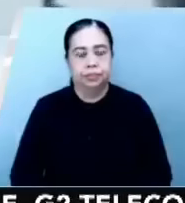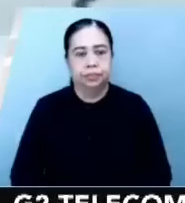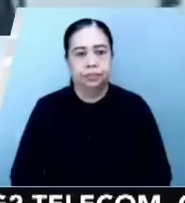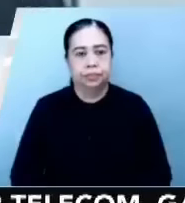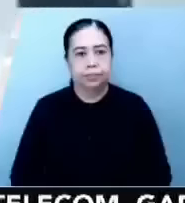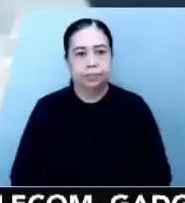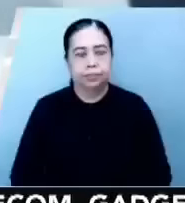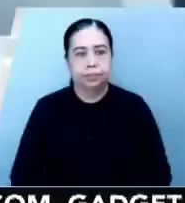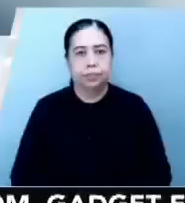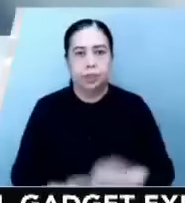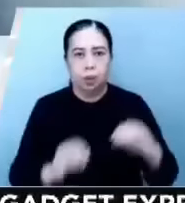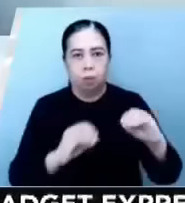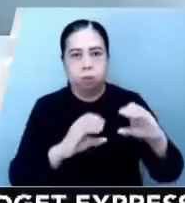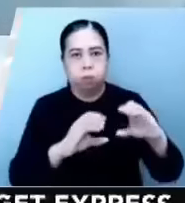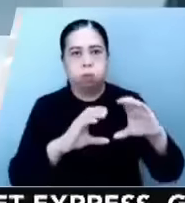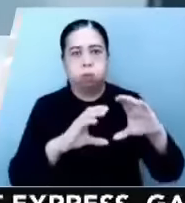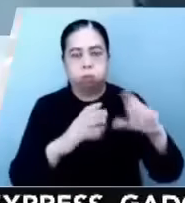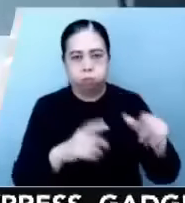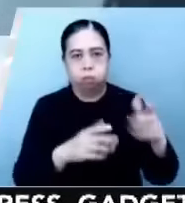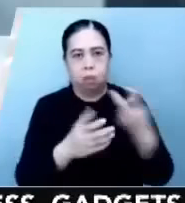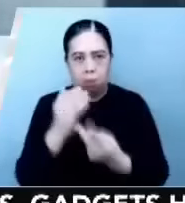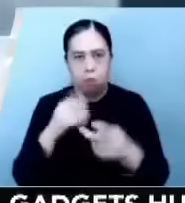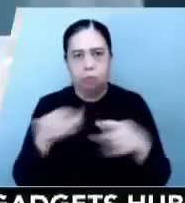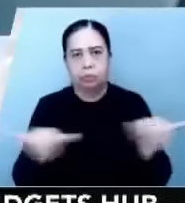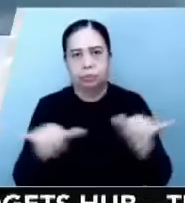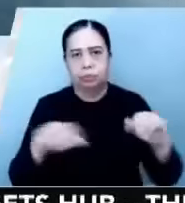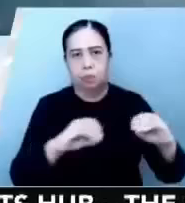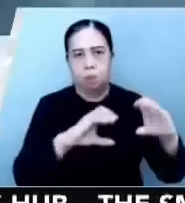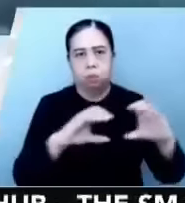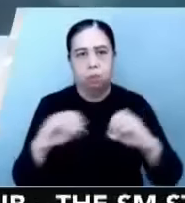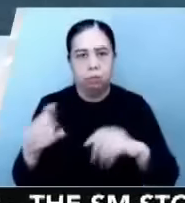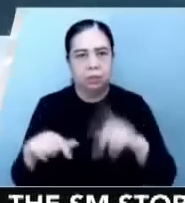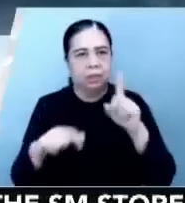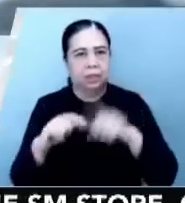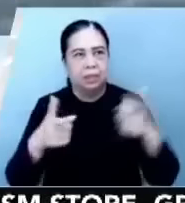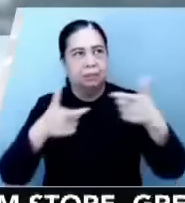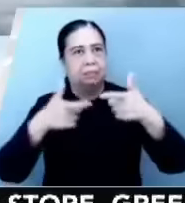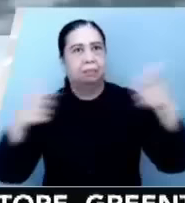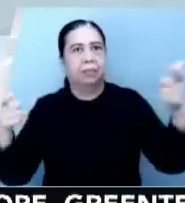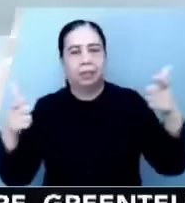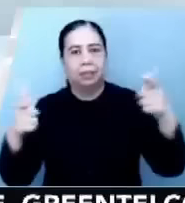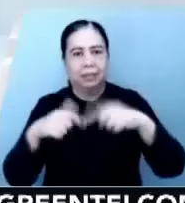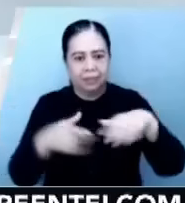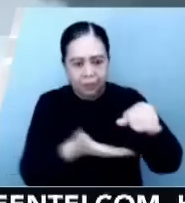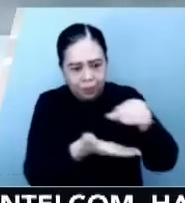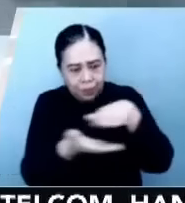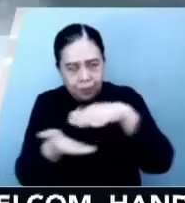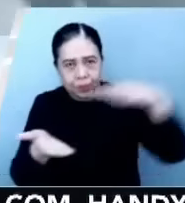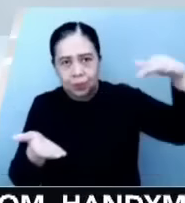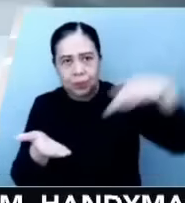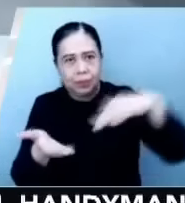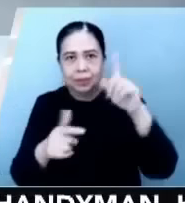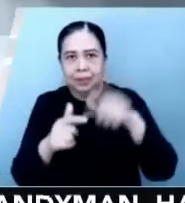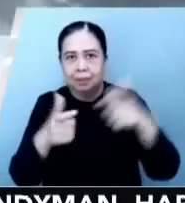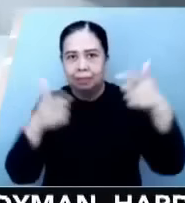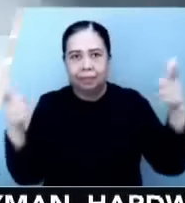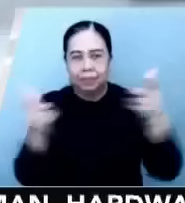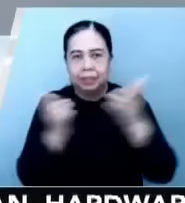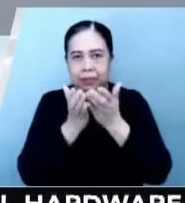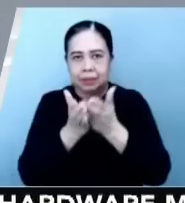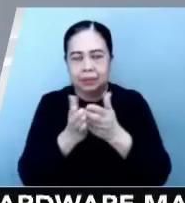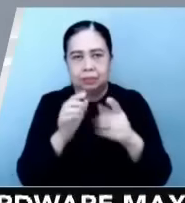Inflatable boats ang gamit ng magkabilang panig dahil hindi kaya ng malalaking barko ang mababaw na bahura. Nang tumagal ang harangan at